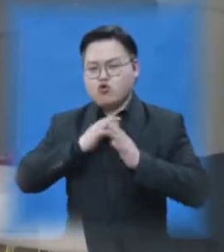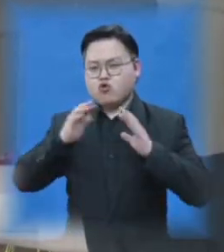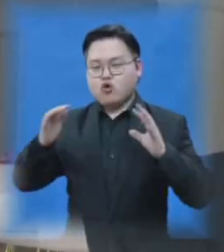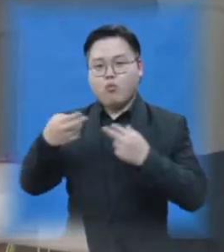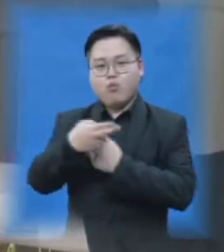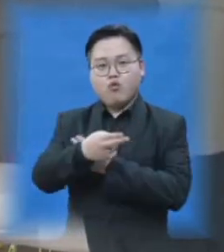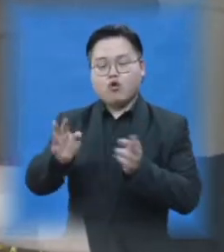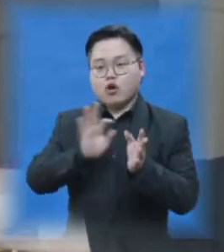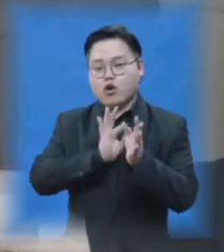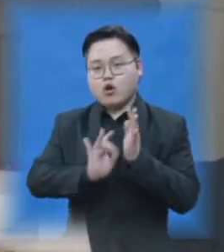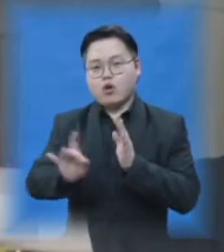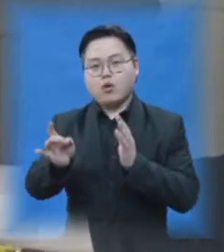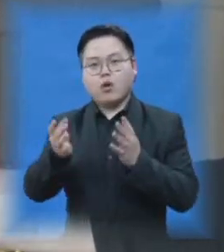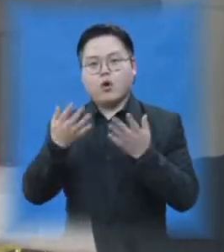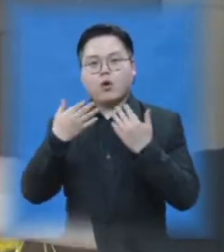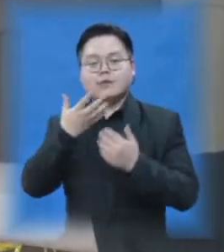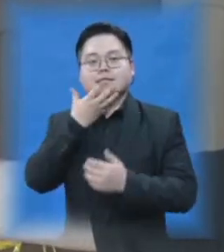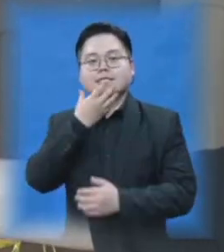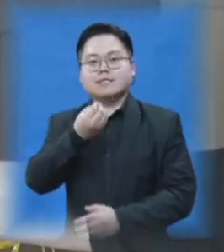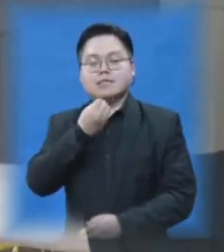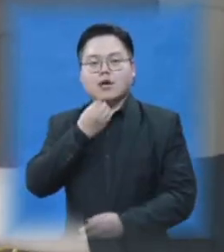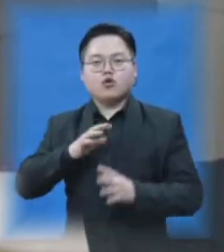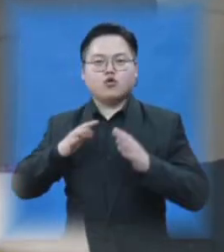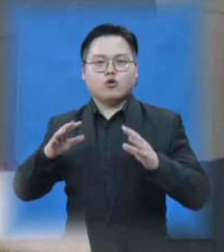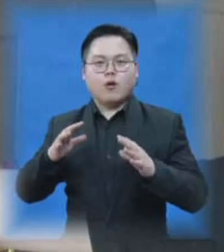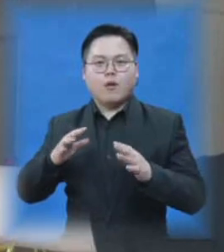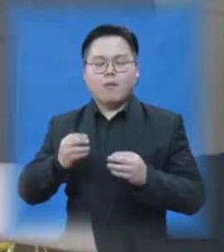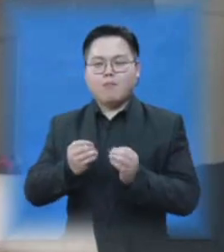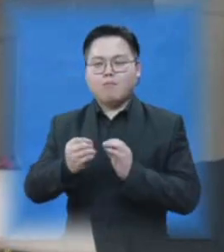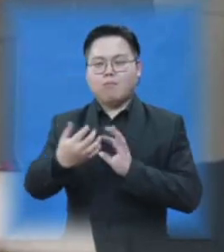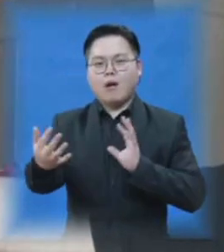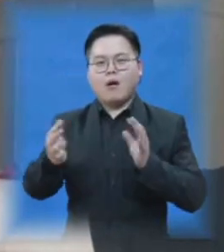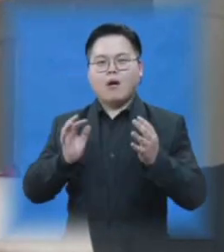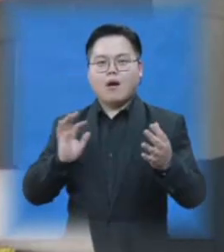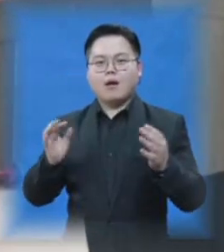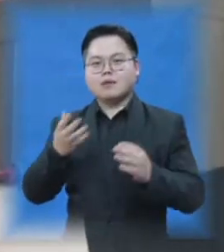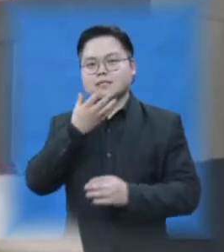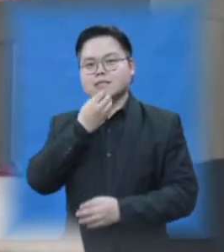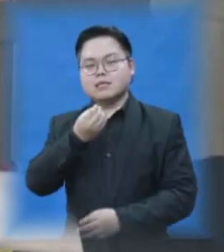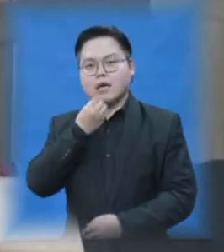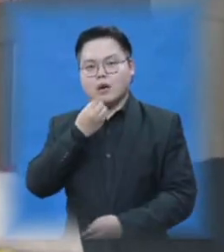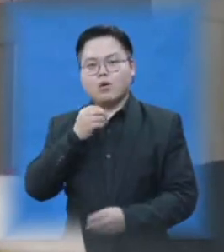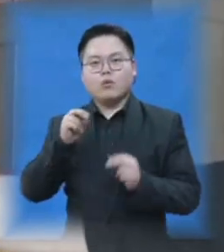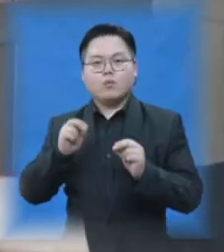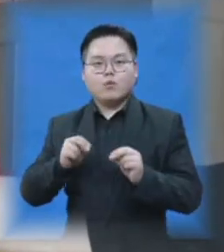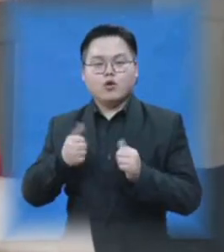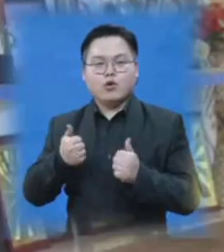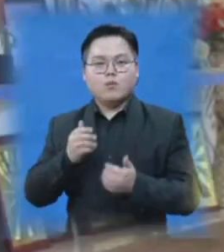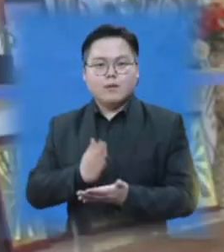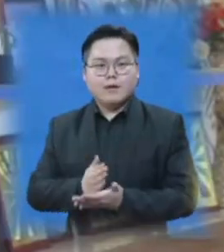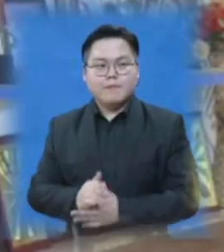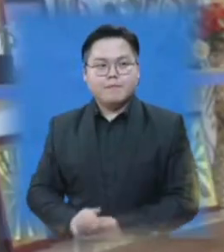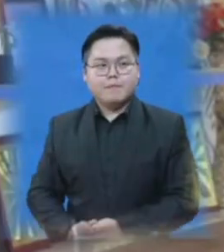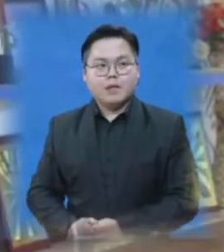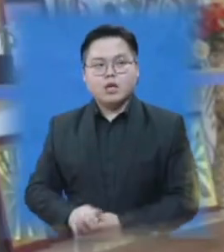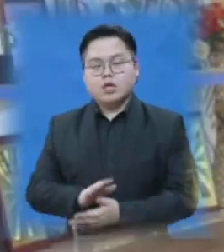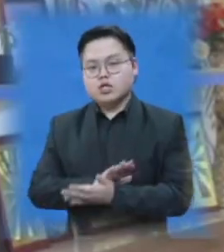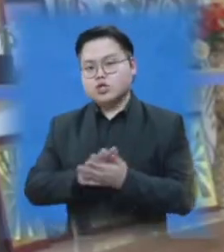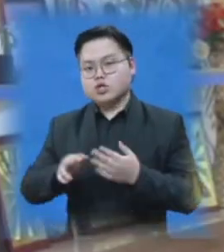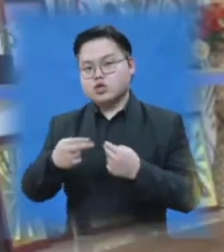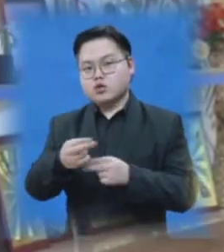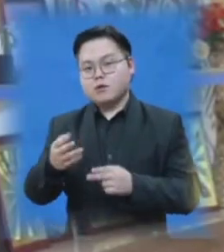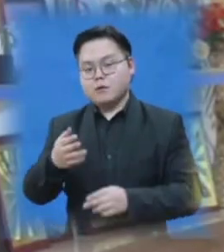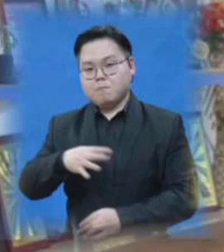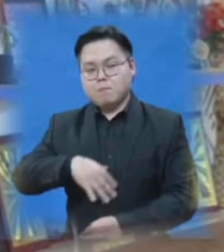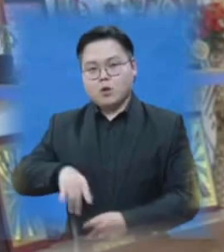чинь арай жоохон том болоод багтахгүй байсан. Одоо багтаад арай жоохон тийм гоё юус. Шин зал нь яг одоо